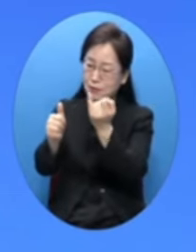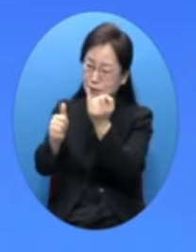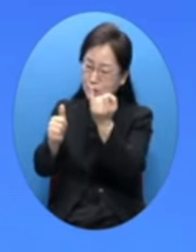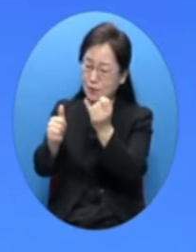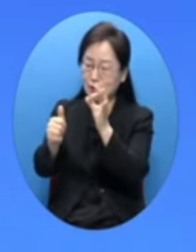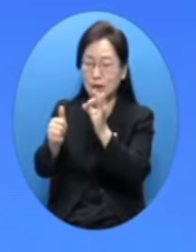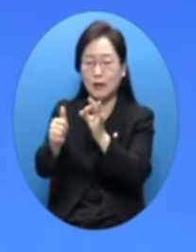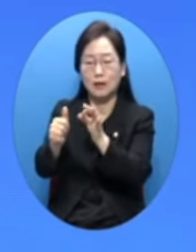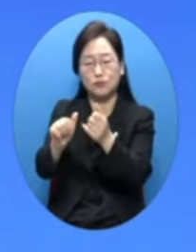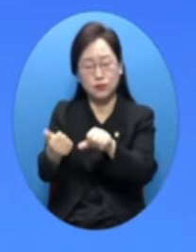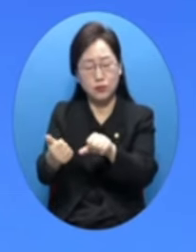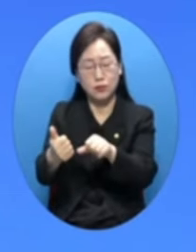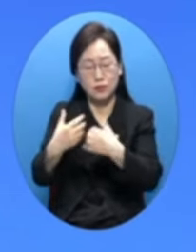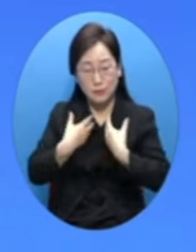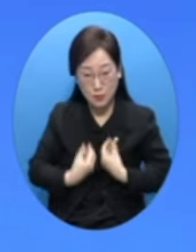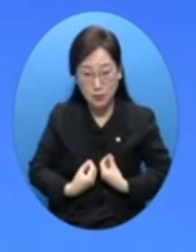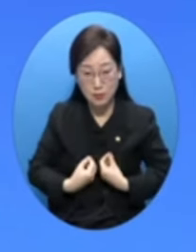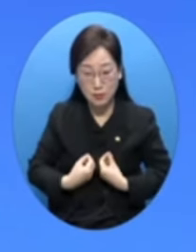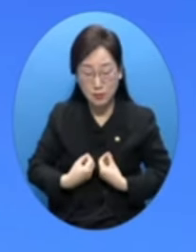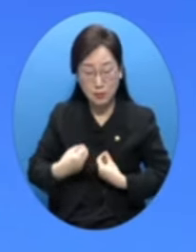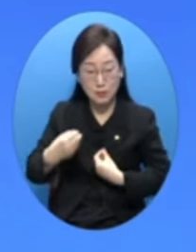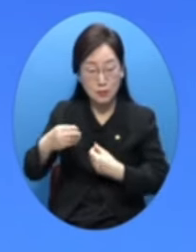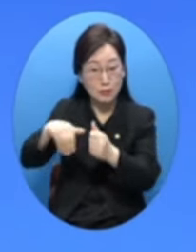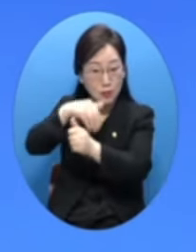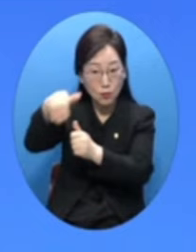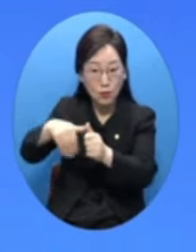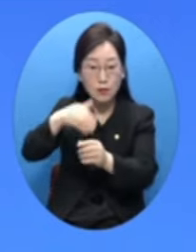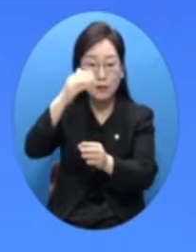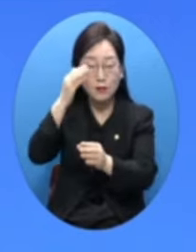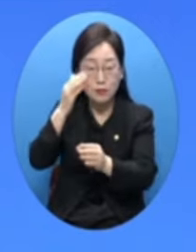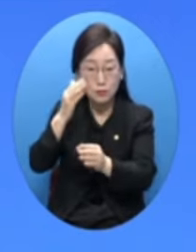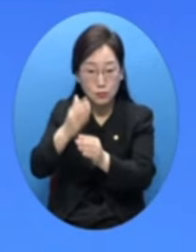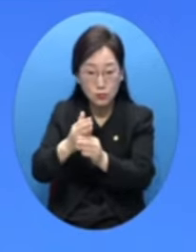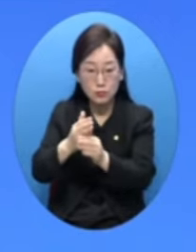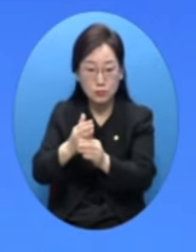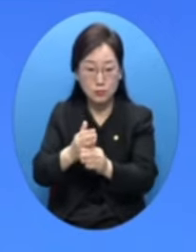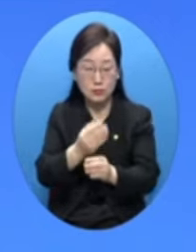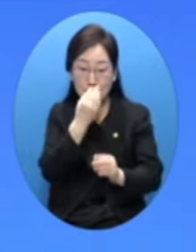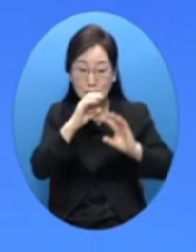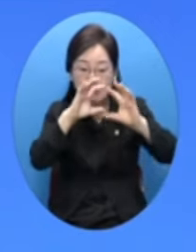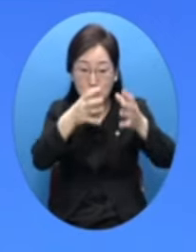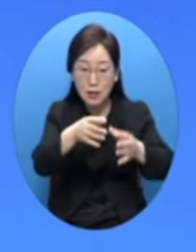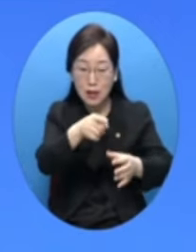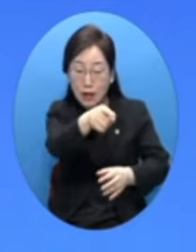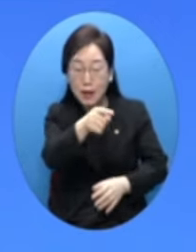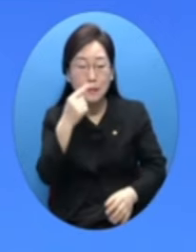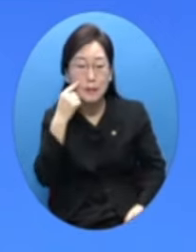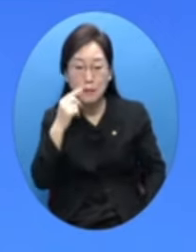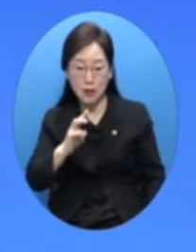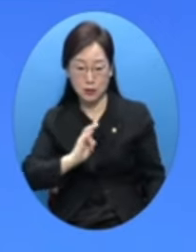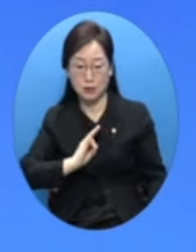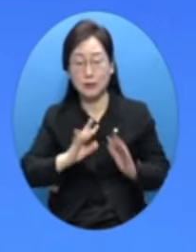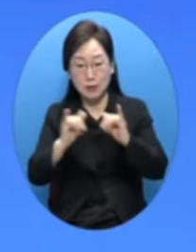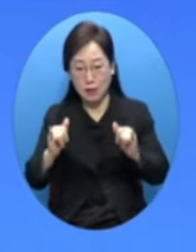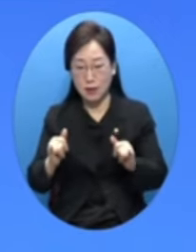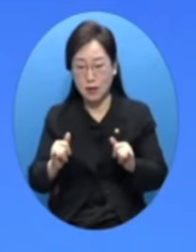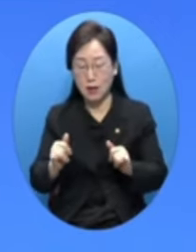절망적인 상황에 처해 있었는데 아, 이스라엘에 가면 선자가 그 병을 고친다는 말을 듣고